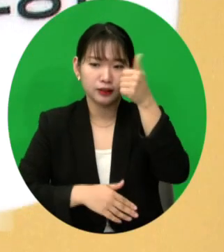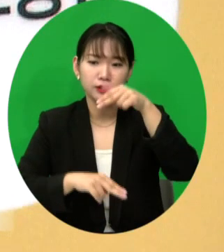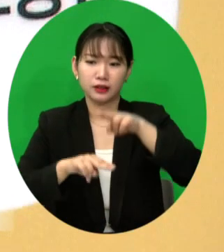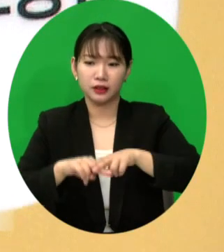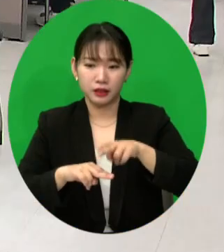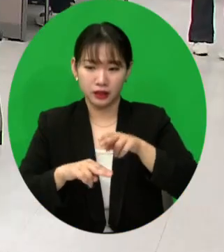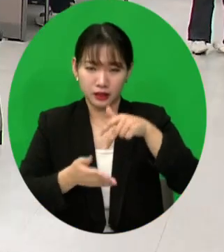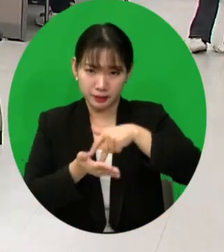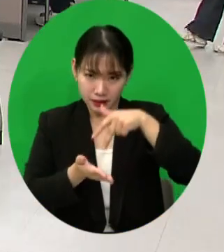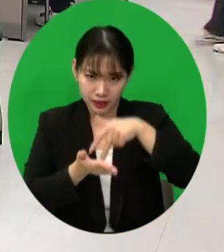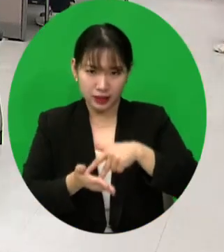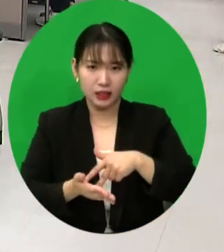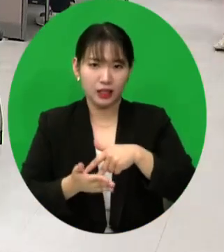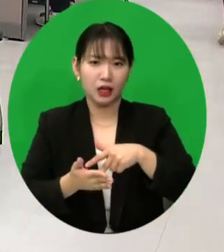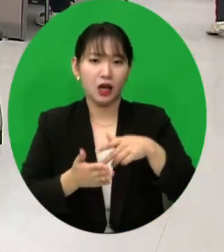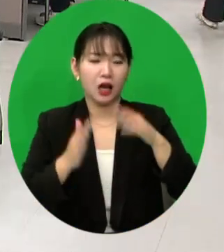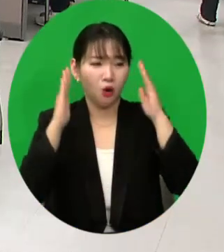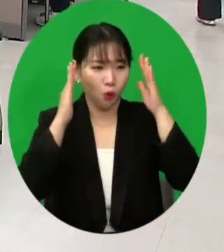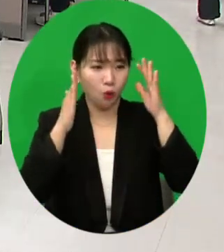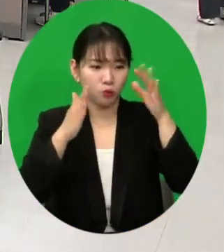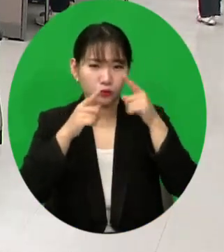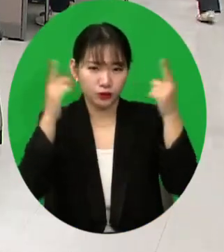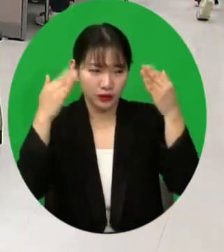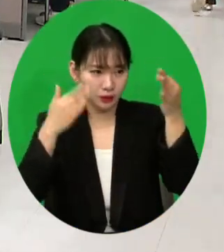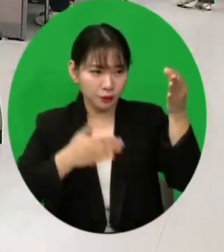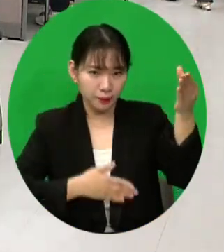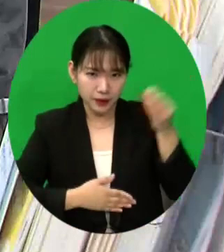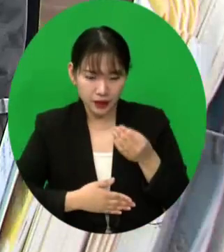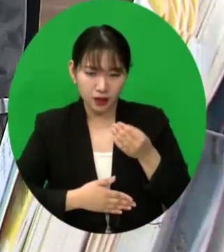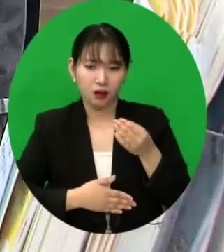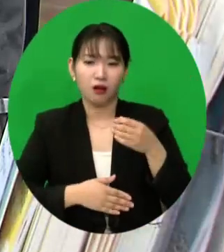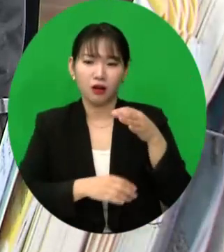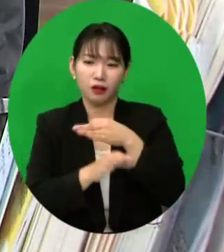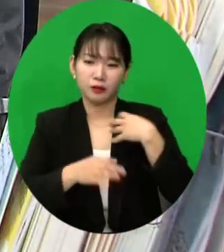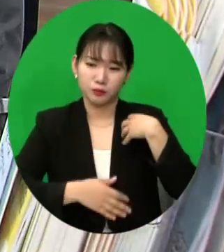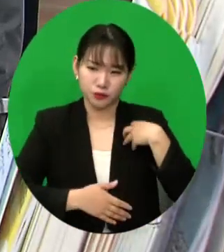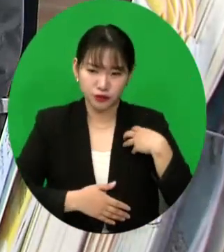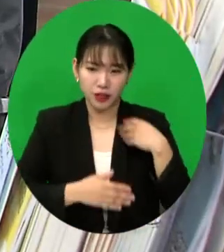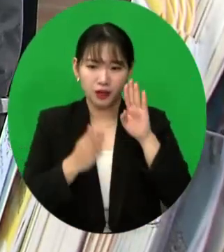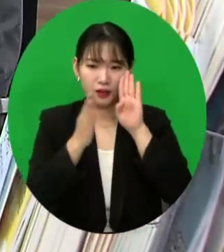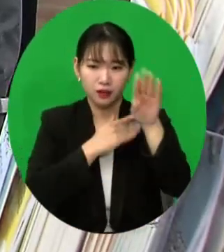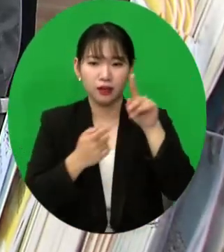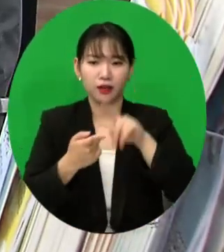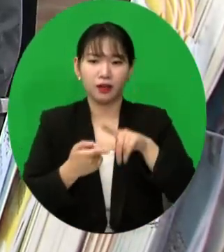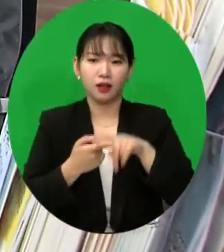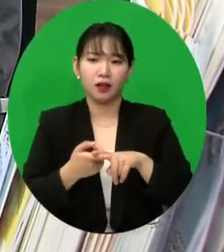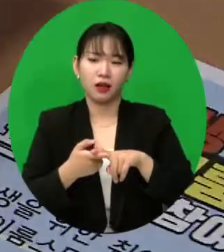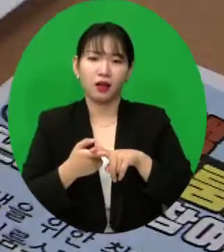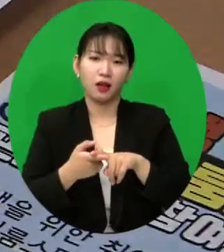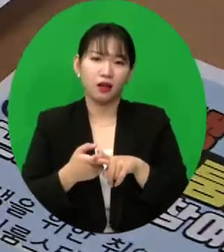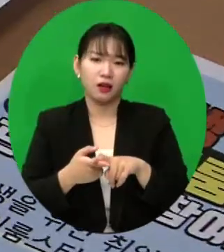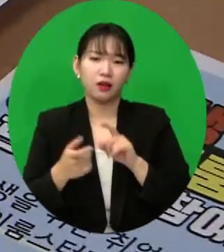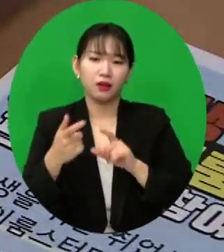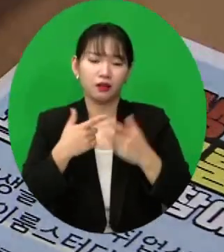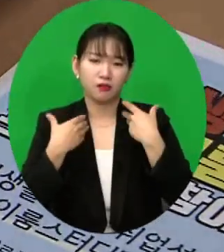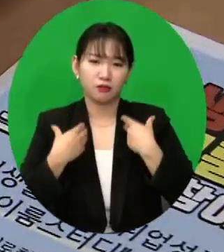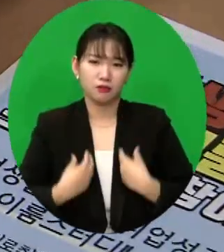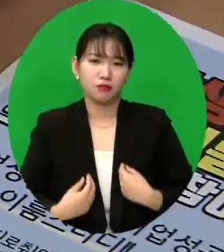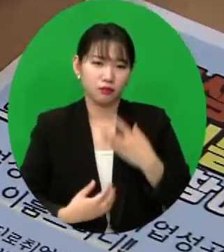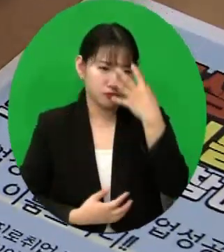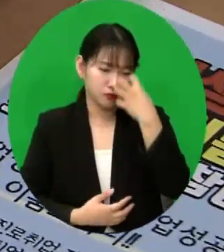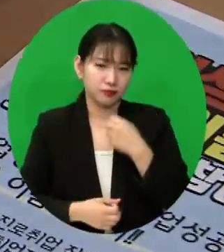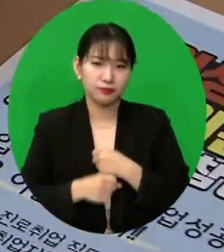학자금 대출 상황과 생활비 등 경제적 부담과 함께 장래에 대한 전망을 더 암울하게 하고 있습니다. MBC